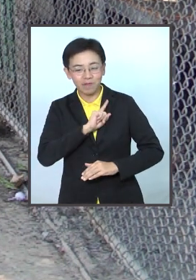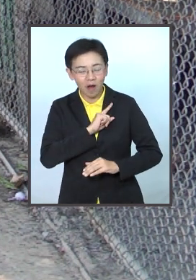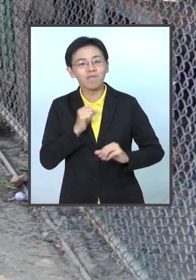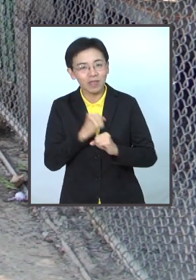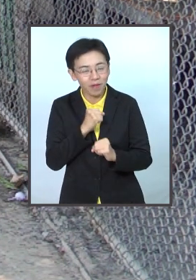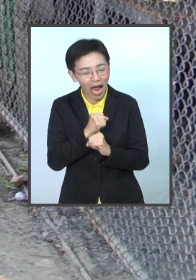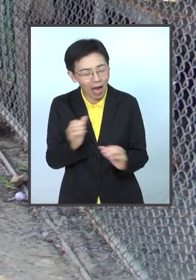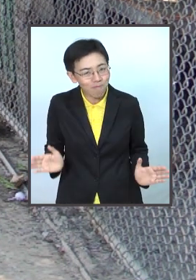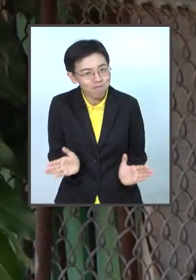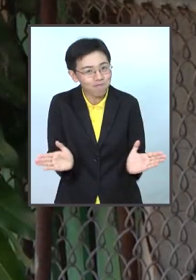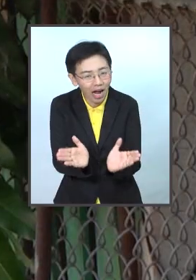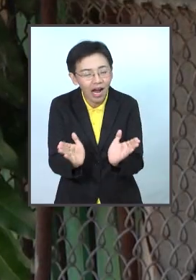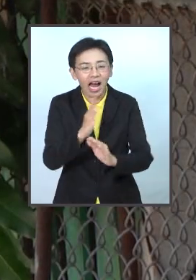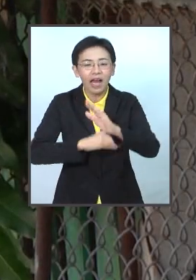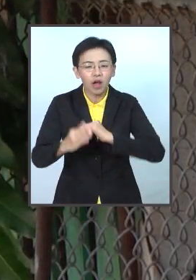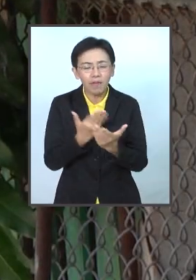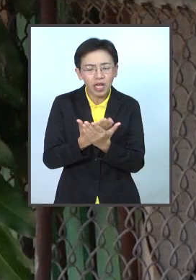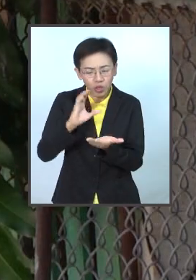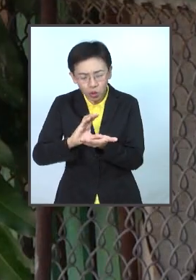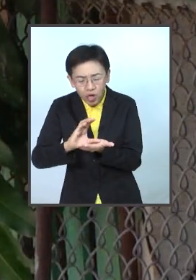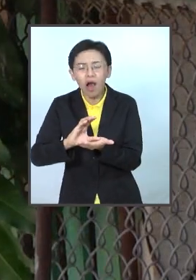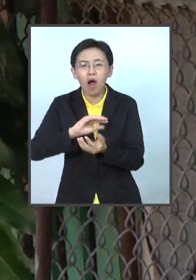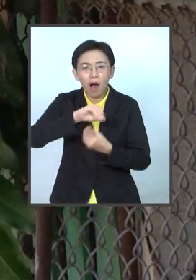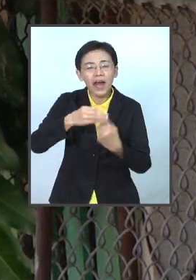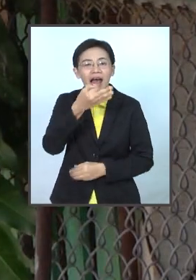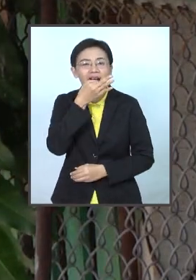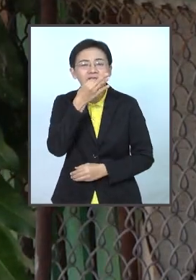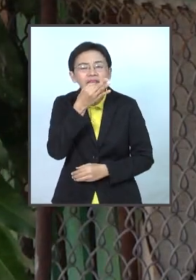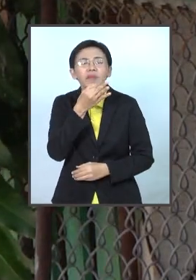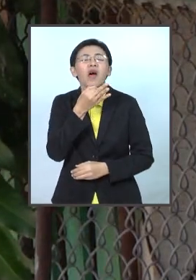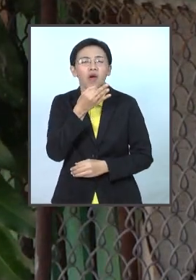การเป็นผู้ขับเคลื่อนงานค่ะเพื่อให้คนพิการได้มีเงินทุนในการประกอบอา